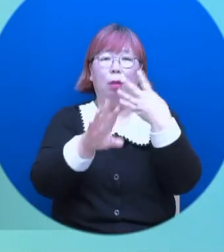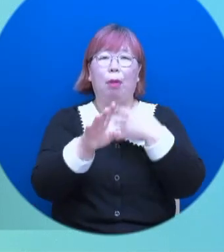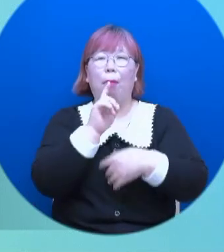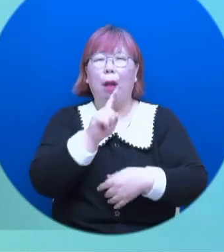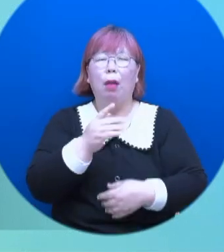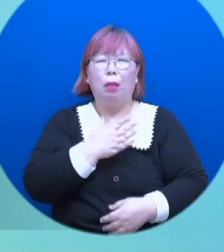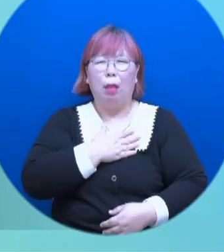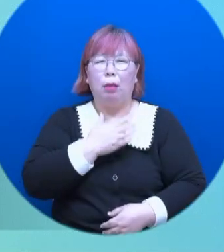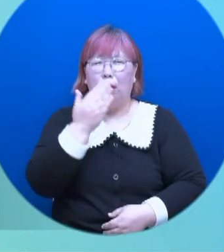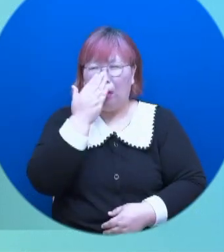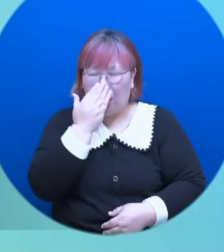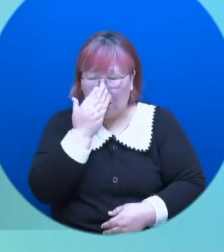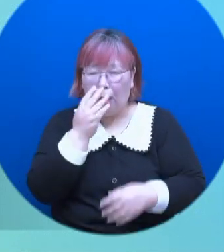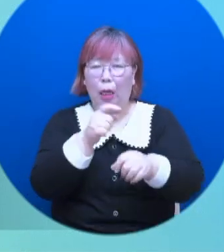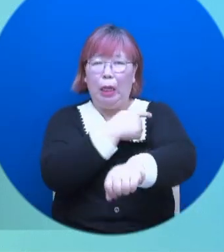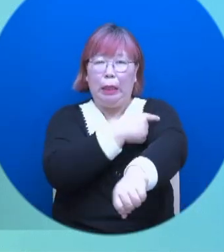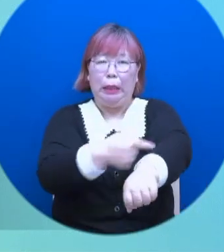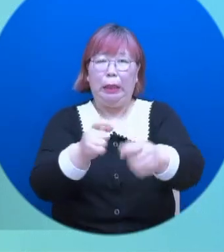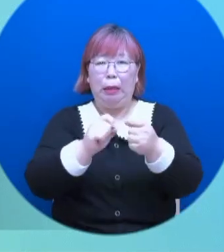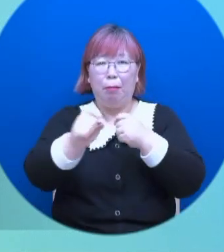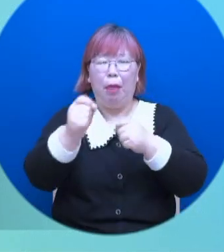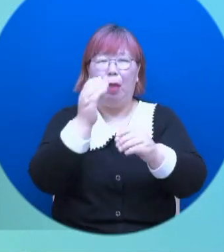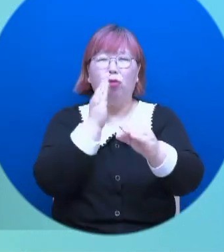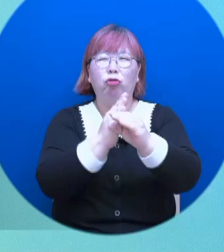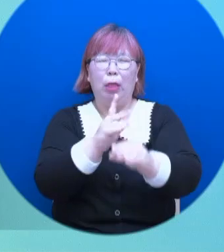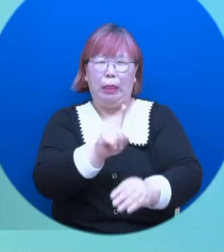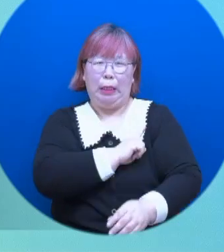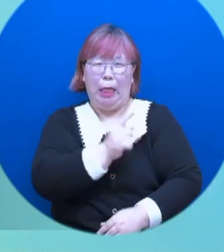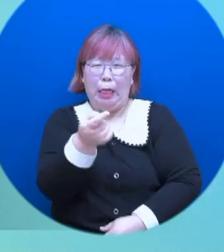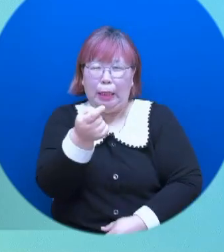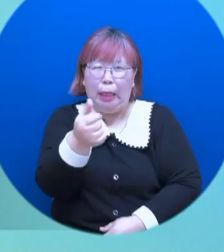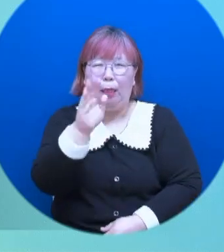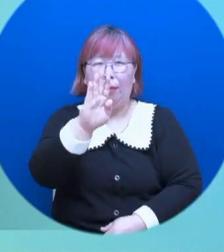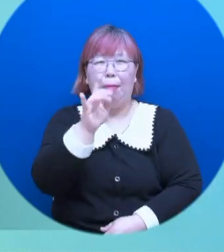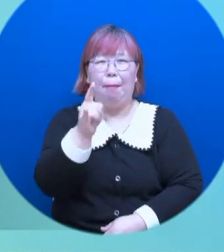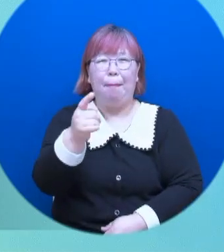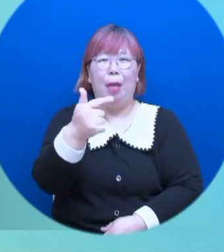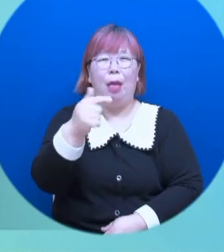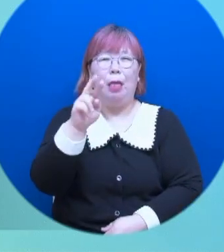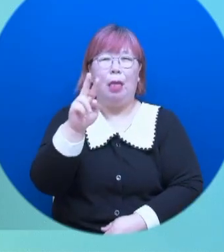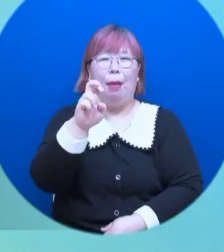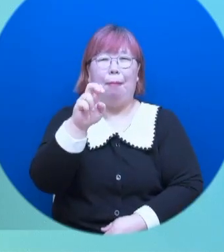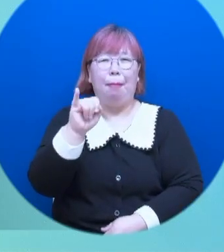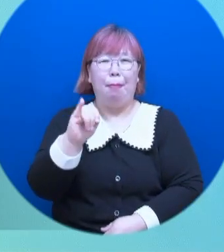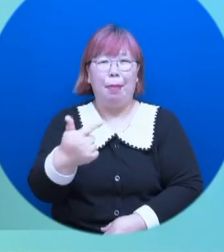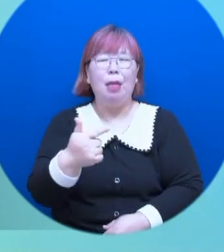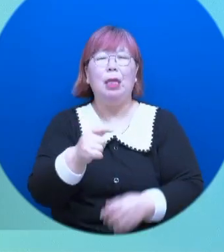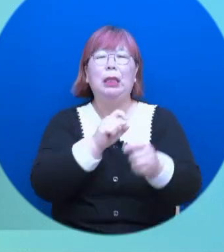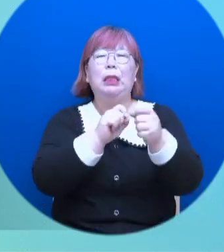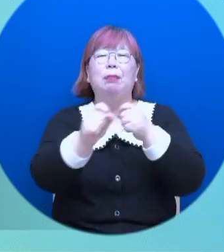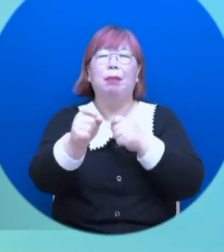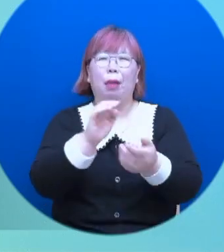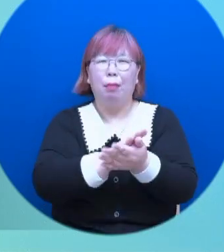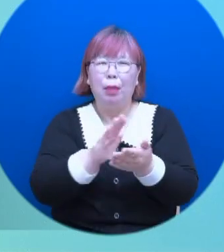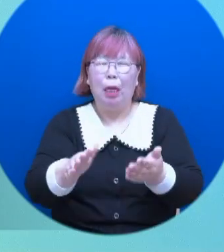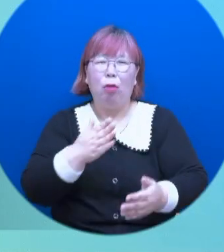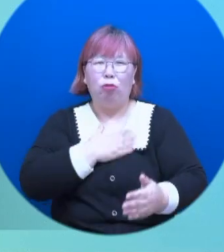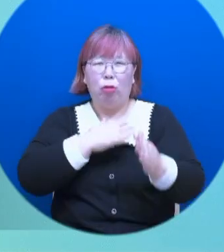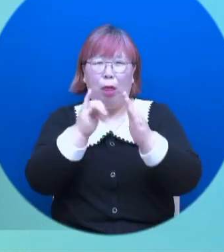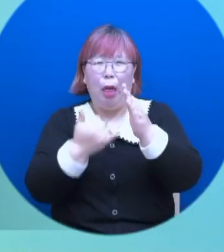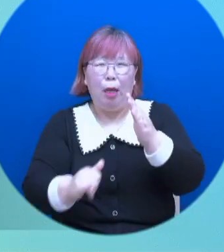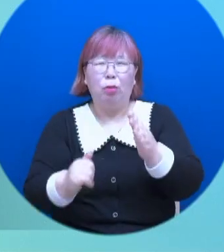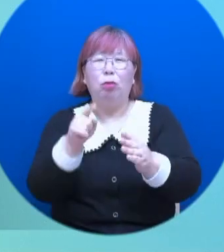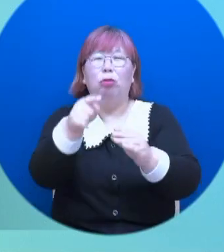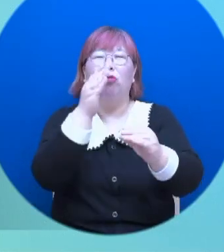나는 이스라엘 지파의 가장 작은 지파 베냐민 사람이 아니니까, 또 나의 가족은 베냐민 지파 모든